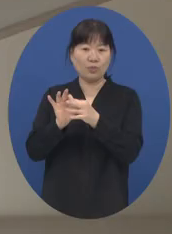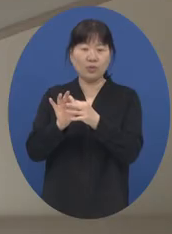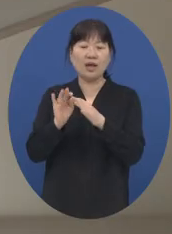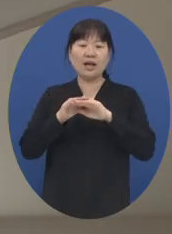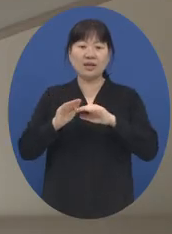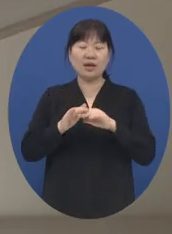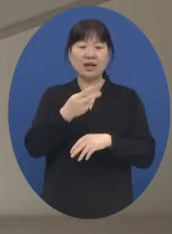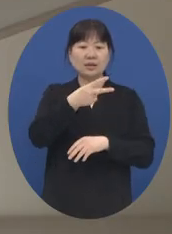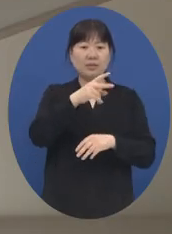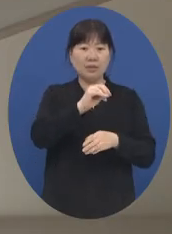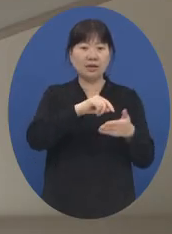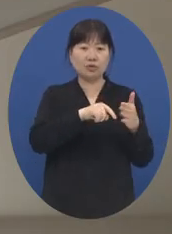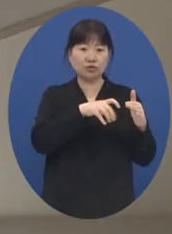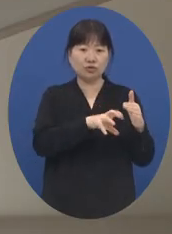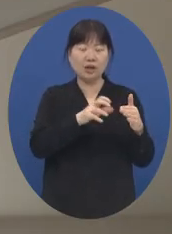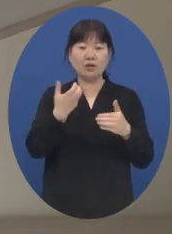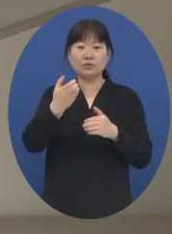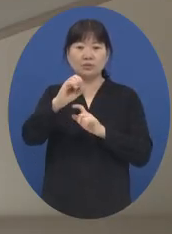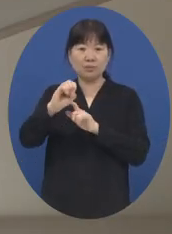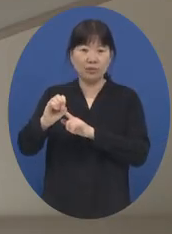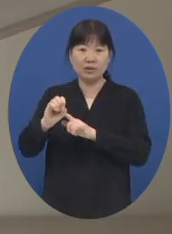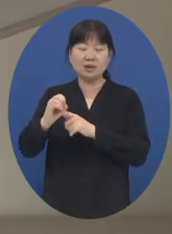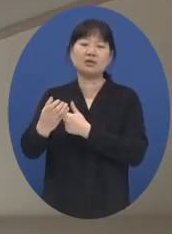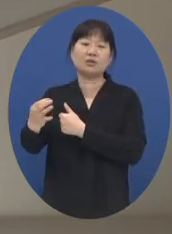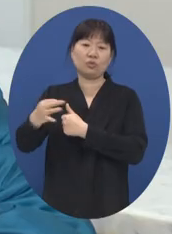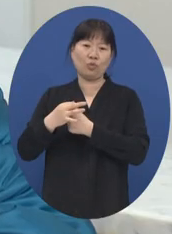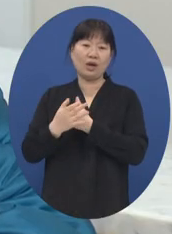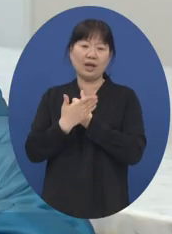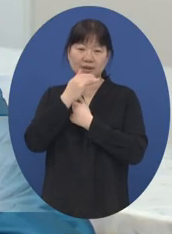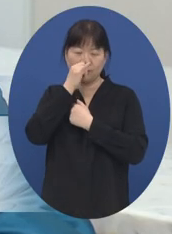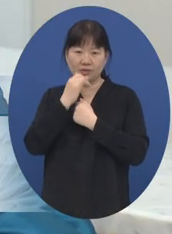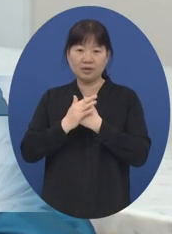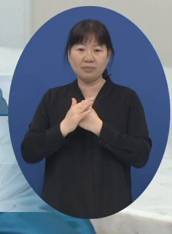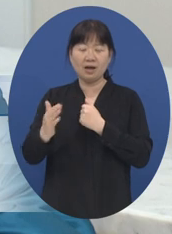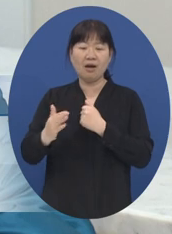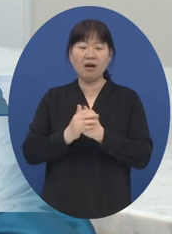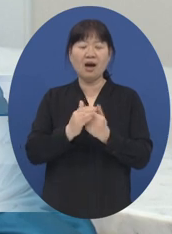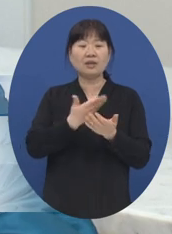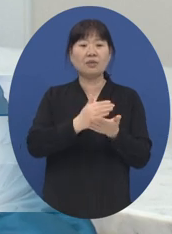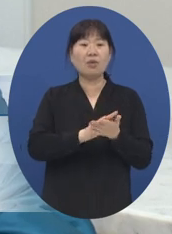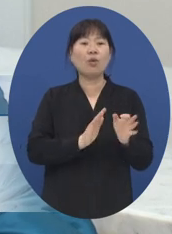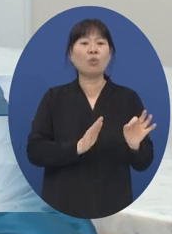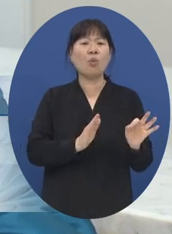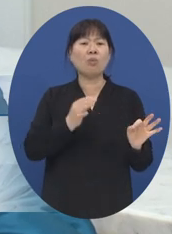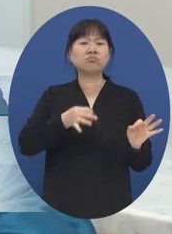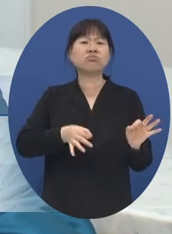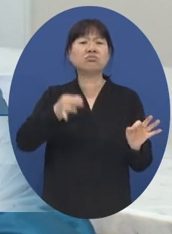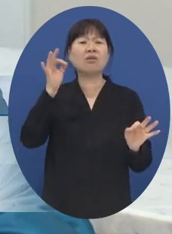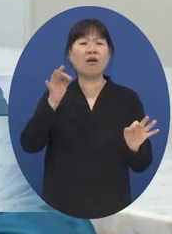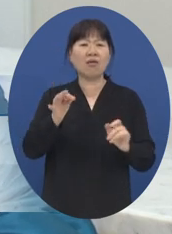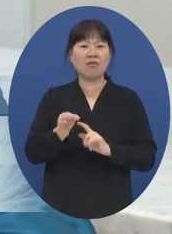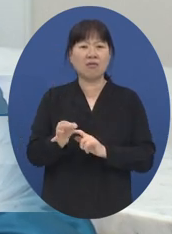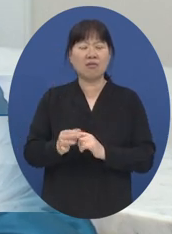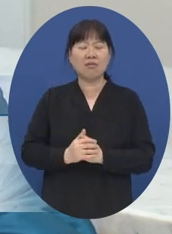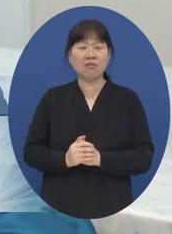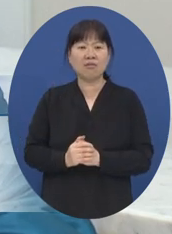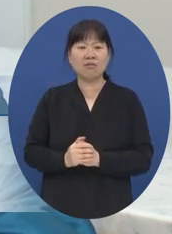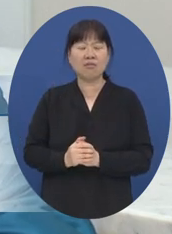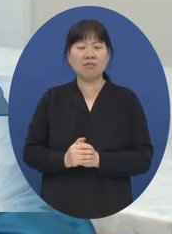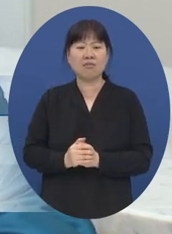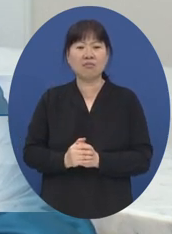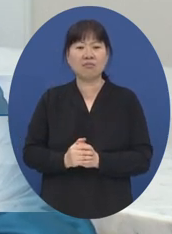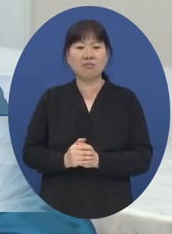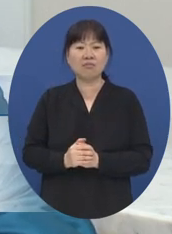비용 2천만 원 중 90% 를 지원받았습니다 조금 유노 대민 비가 그렇게 비싸더라 고 그 하니까 뭐